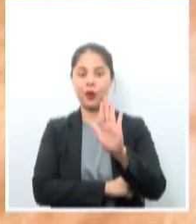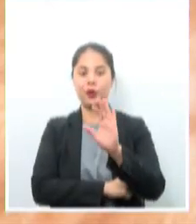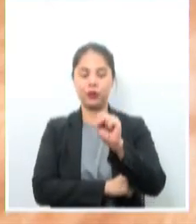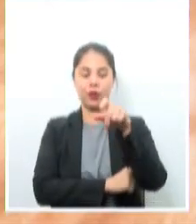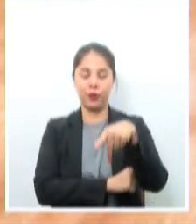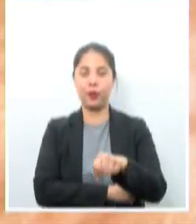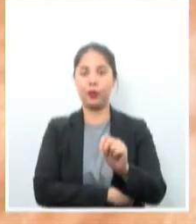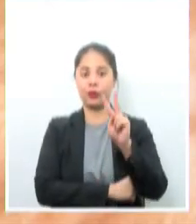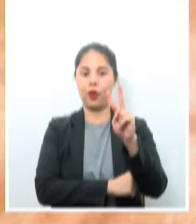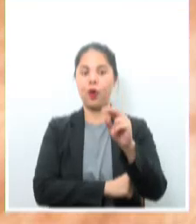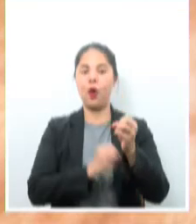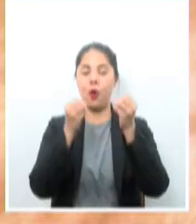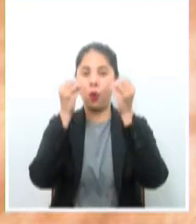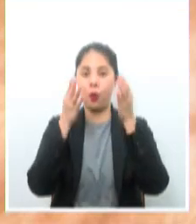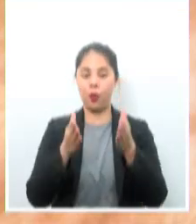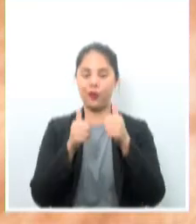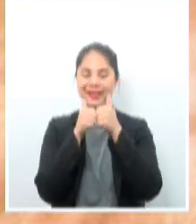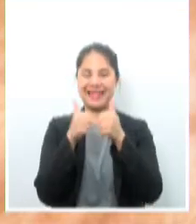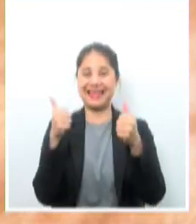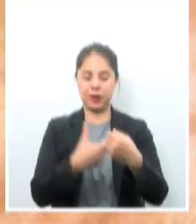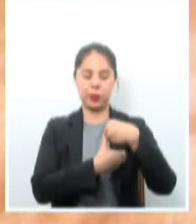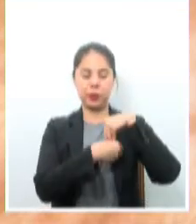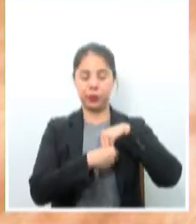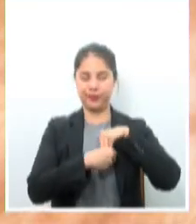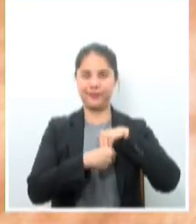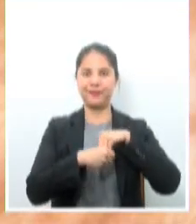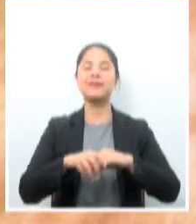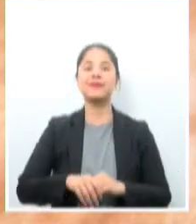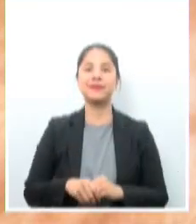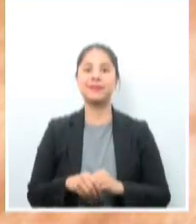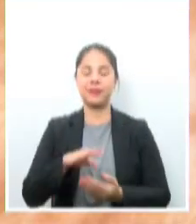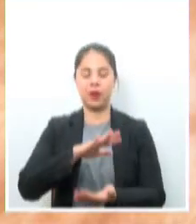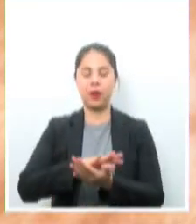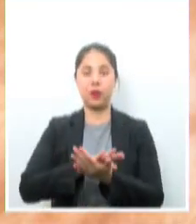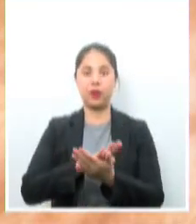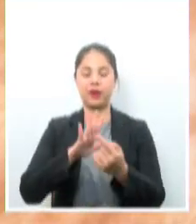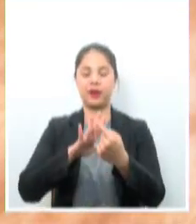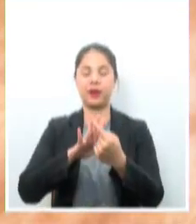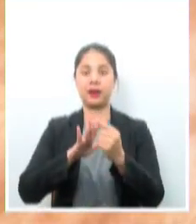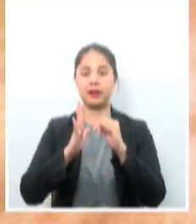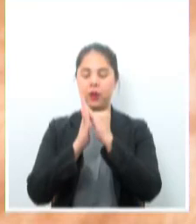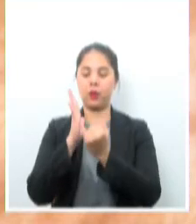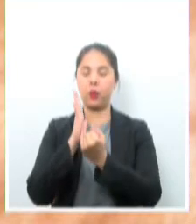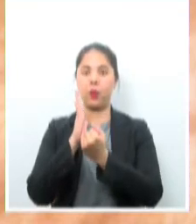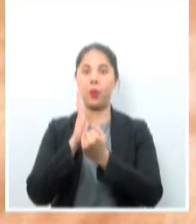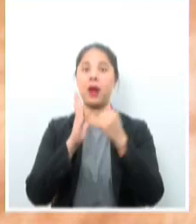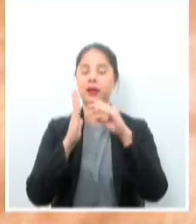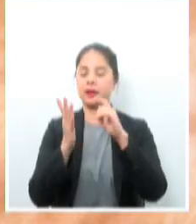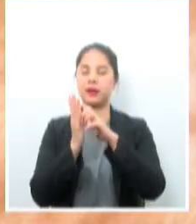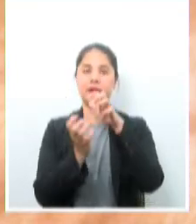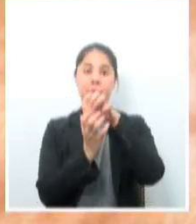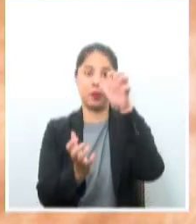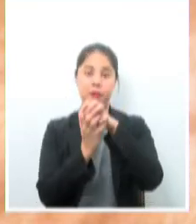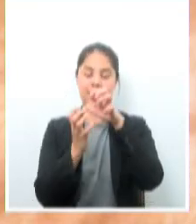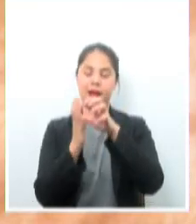ครูดีในดวงใจนะคะกับครูรณกรมโนวรรณค่ะจากโรงเรียนเทพสิรินทร์สมุทรปราการสังกัดสำนักงานเขตพื้นที่การศึกษ